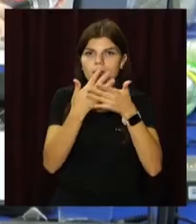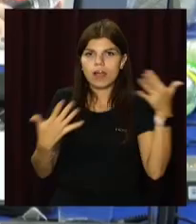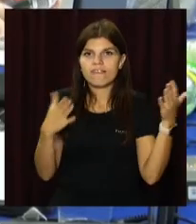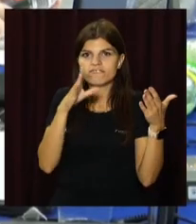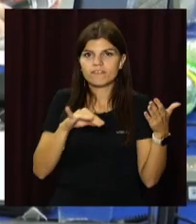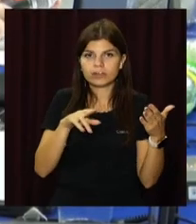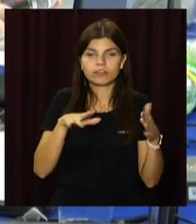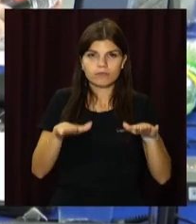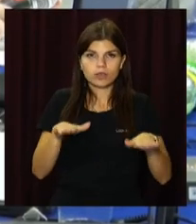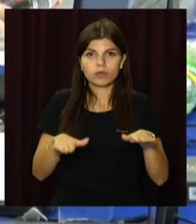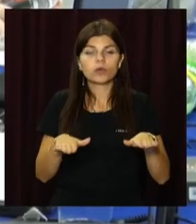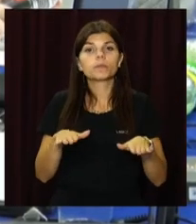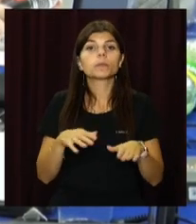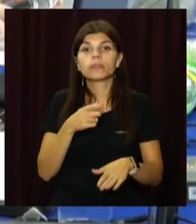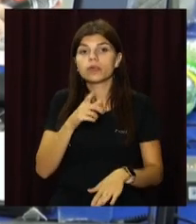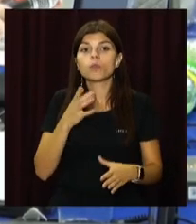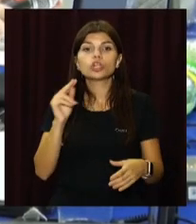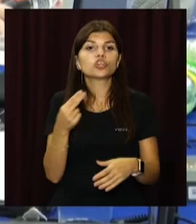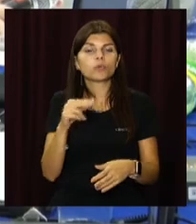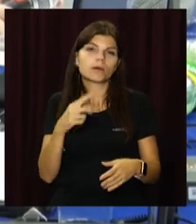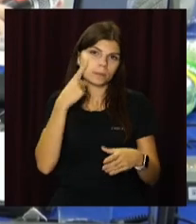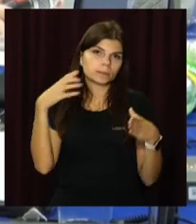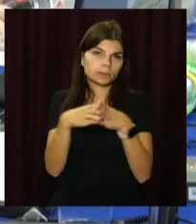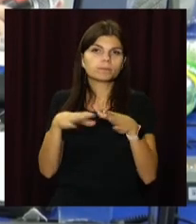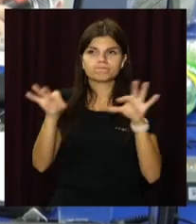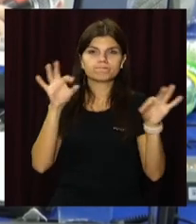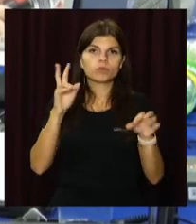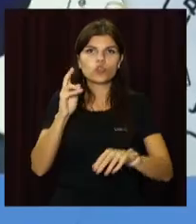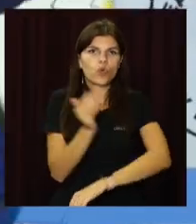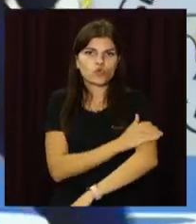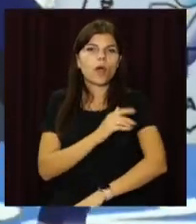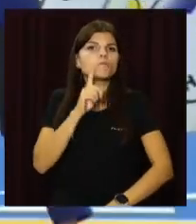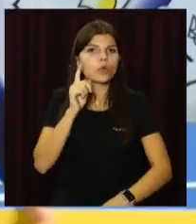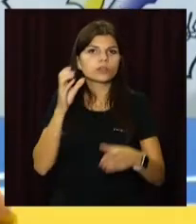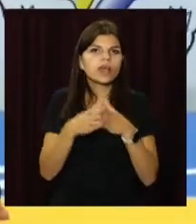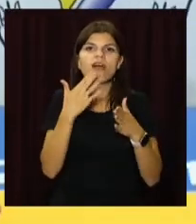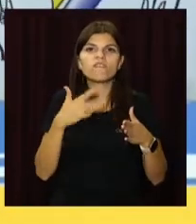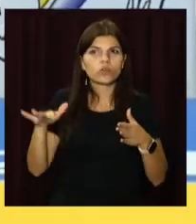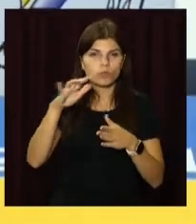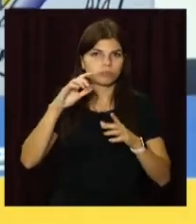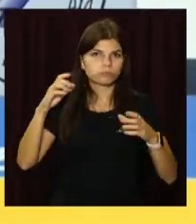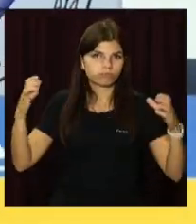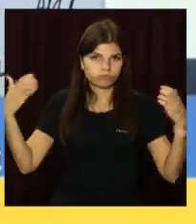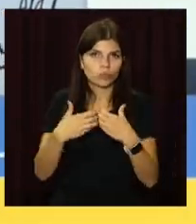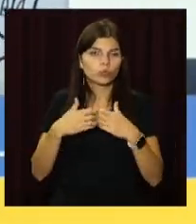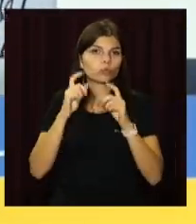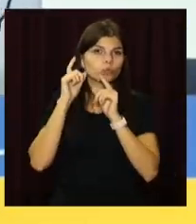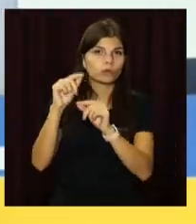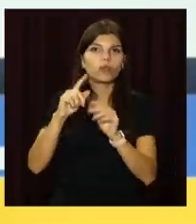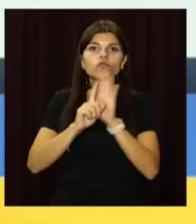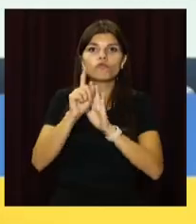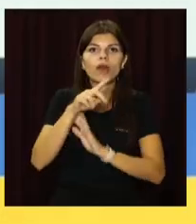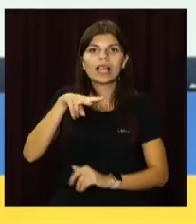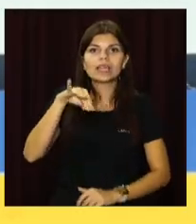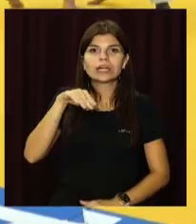категоріях. Чемпіонат у Дніпрі остаточно визначить склад збірної України на молодіжну першість Європи, яка відбудеться на початку листопада